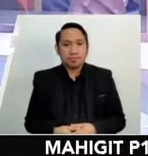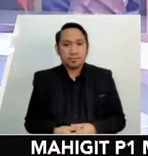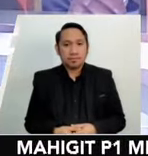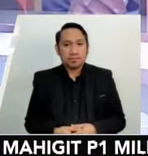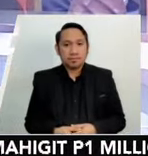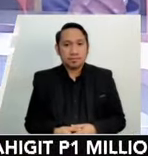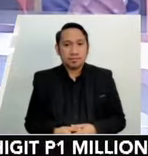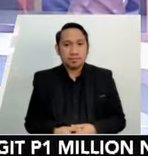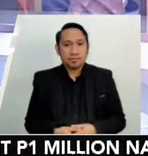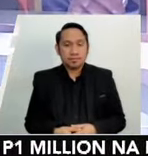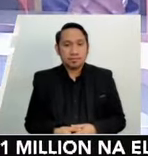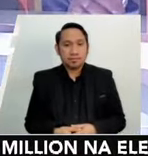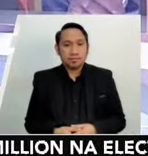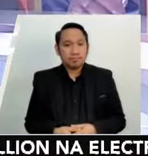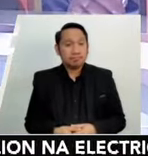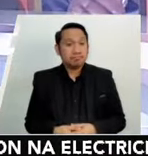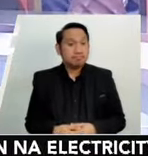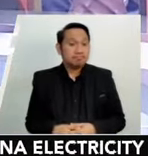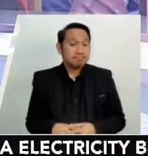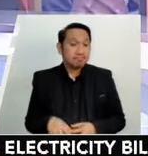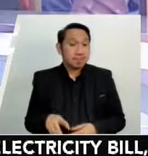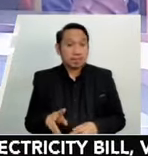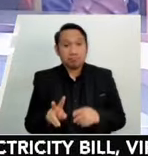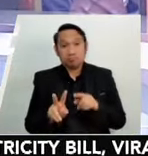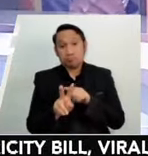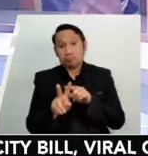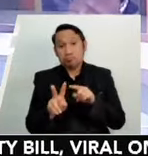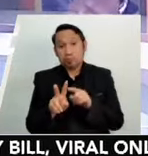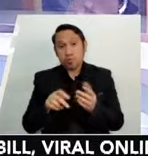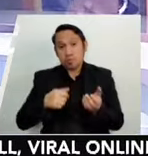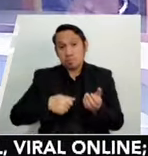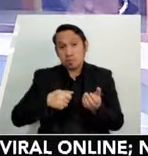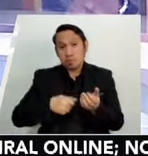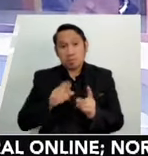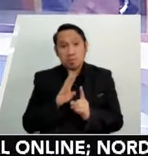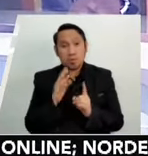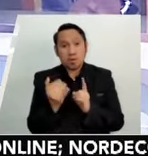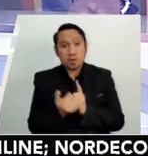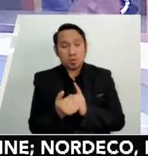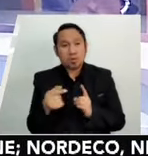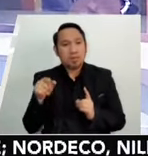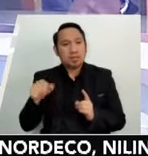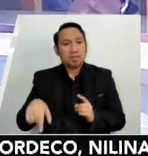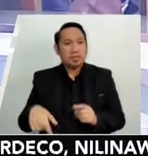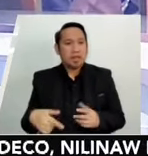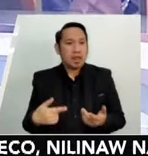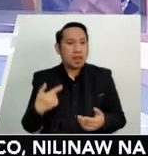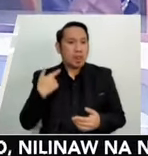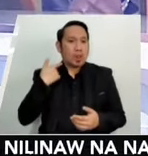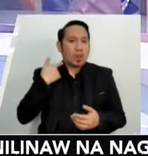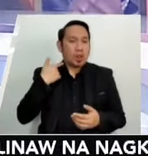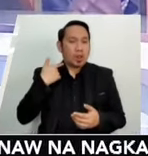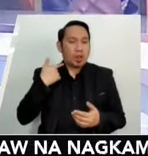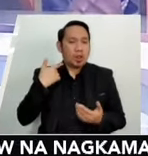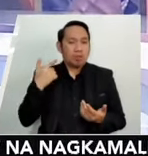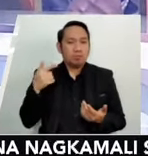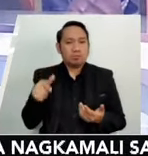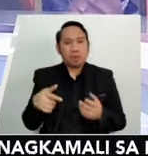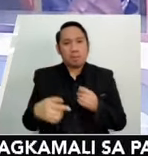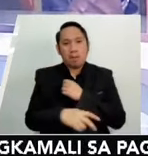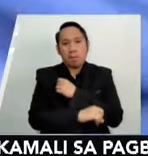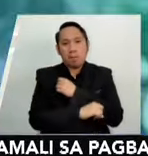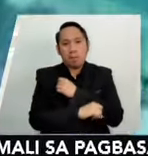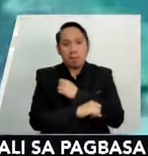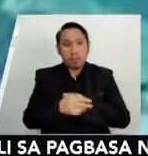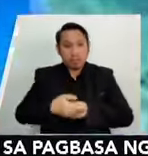Hinold up ng riding in tandem ang dalawang tanod sa harap mismo ng kanilang barangay hall sa Santa Cruz, Maynila. May unang balita si Nico Wahe.